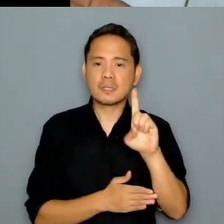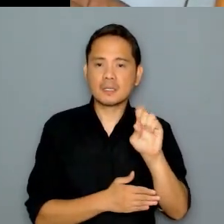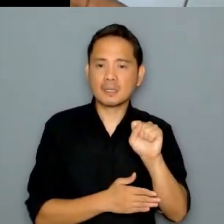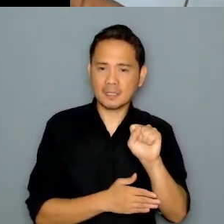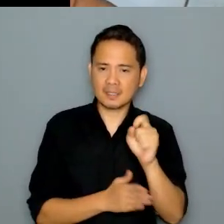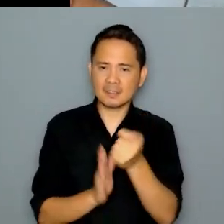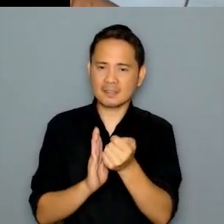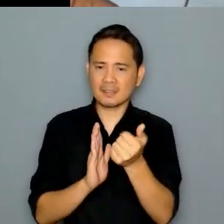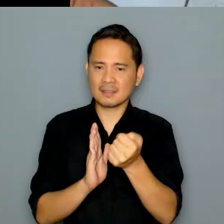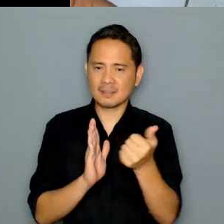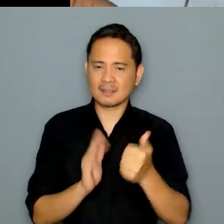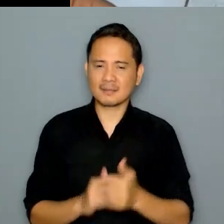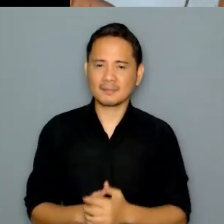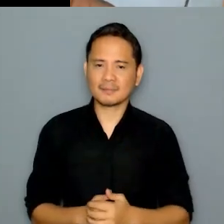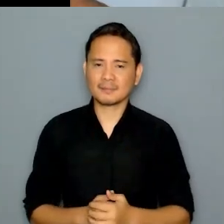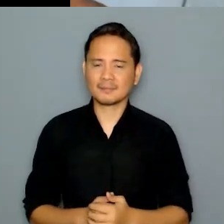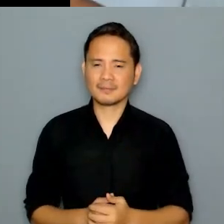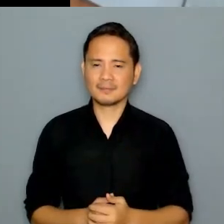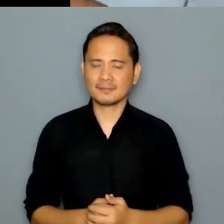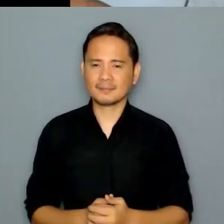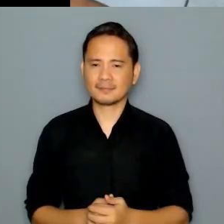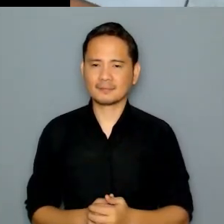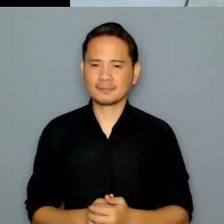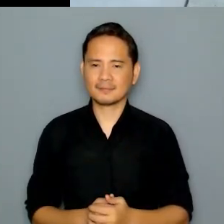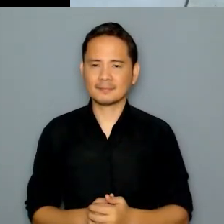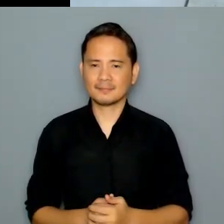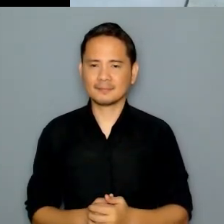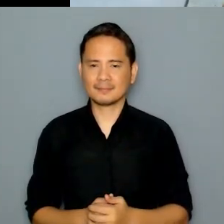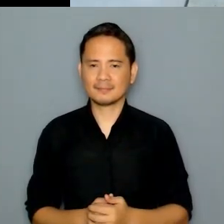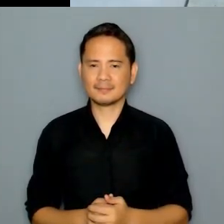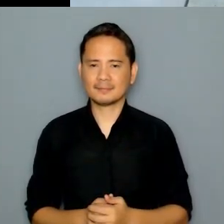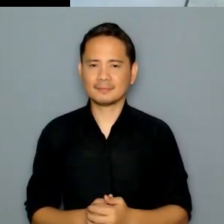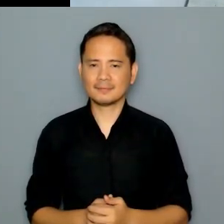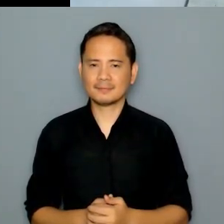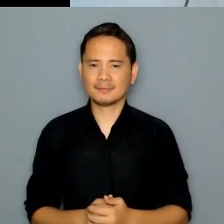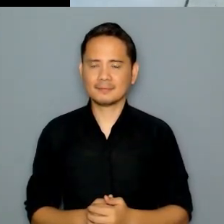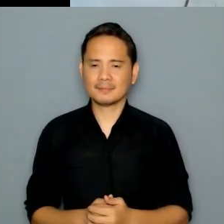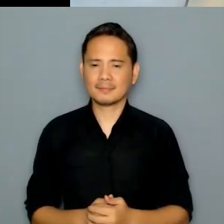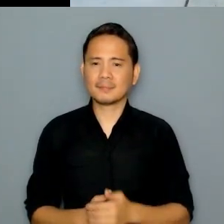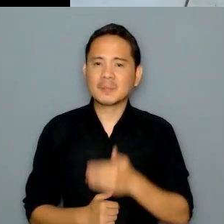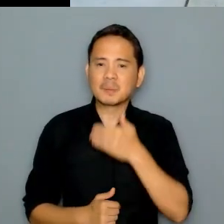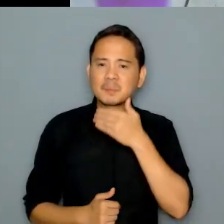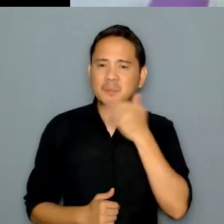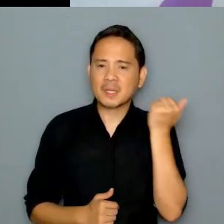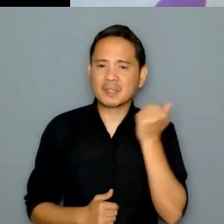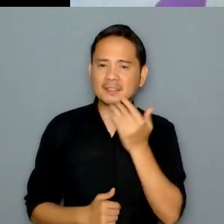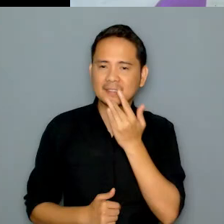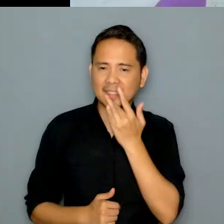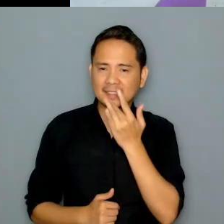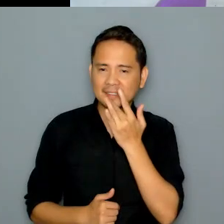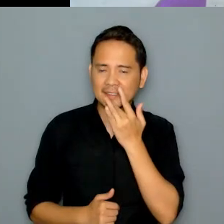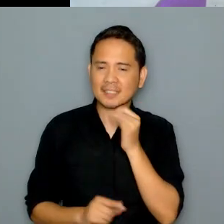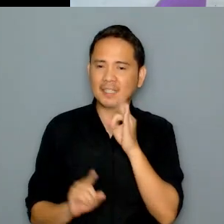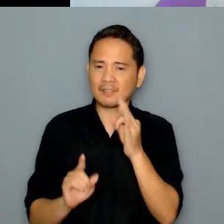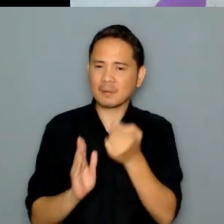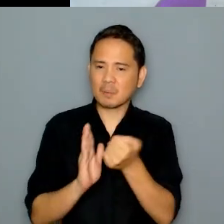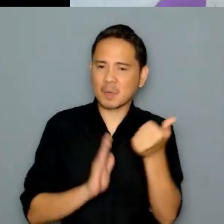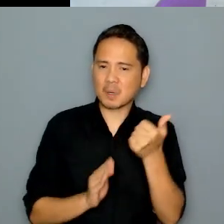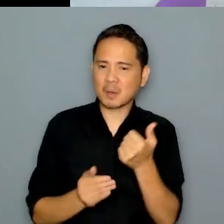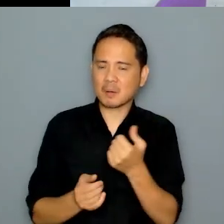may naglalagay sa inyo. Pero, yun nga. Mas masarap, malasa talaga. Sinasabi ko sa